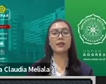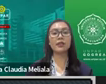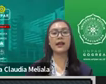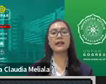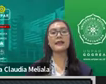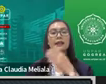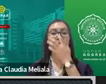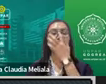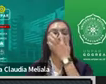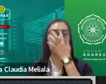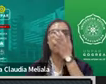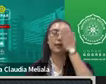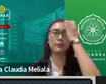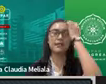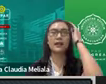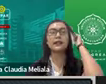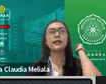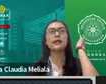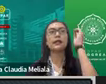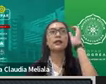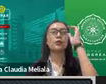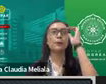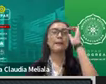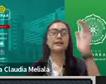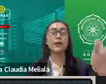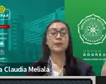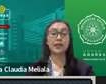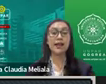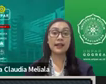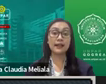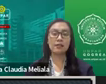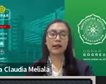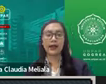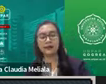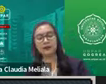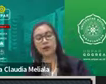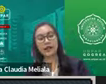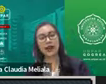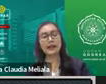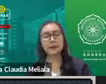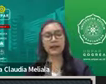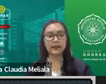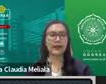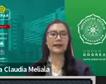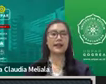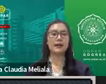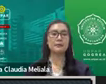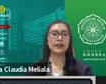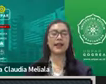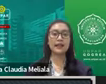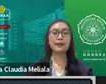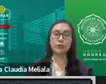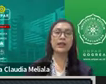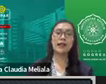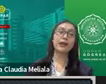dan horizontal ini antar kelembagaan. Jadi kalau bicara tadi upaya paksa harus bisa di-challenge oleh kekuasaan kehakiman ya, dalam